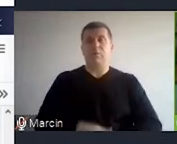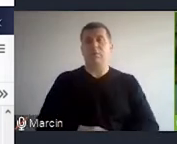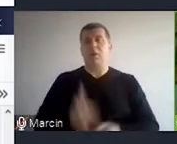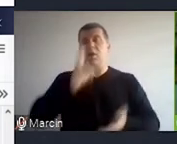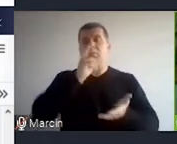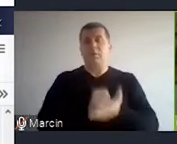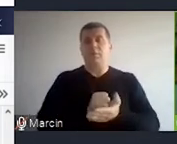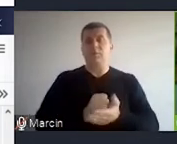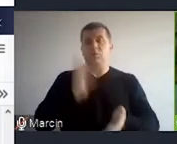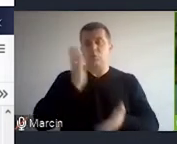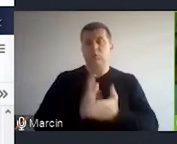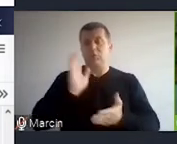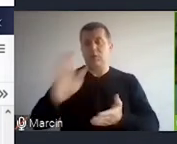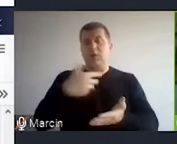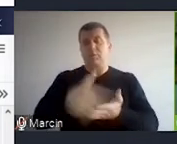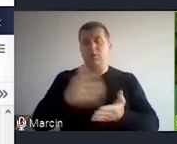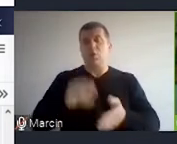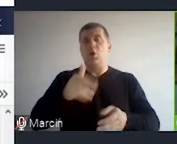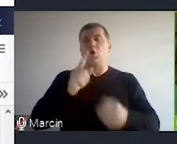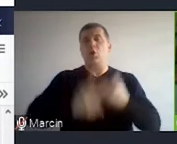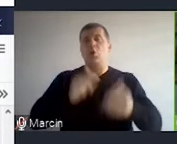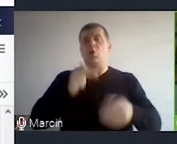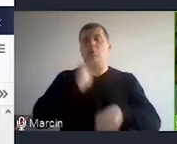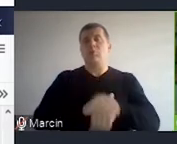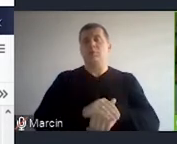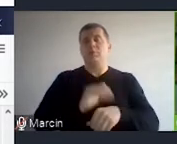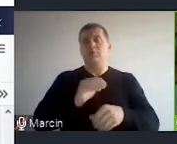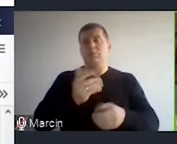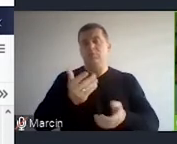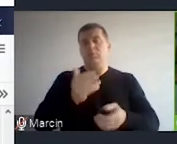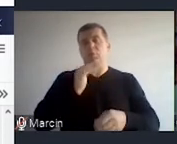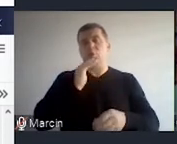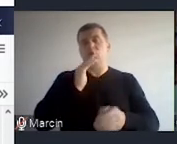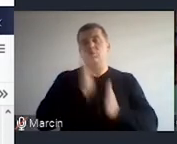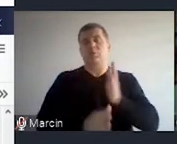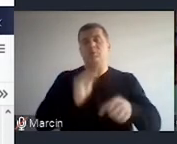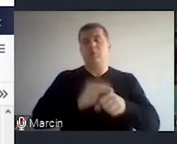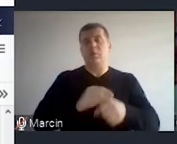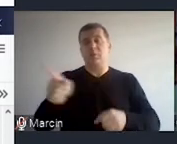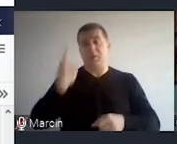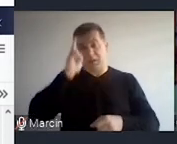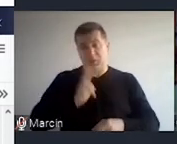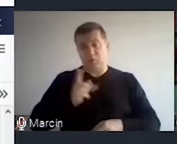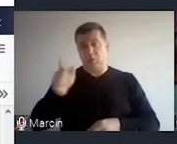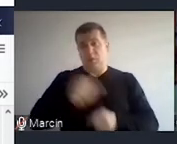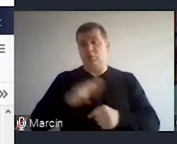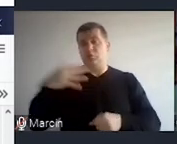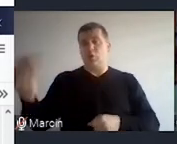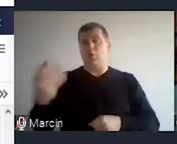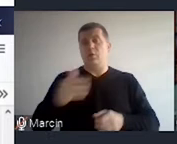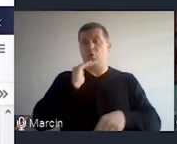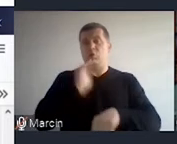na potwierdzenie poniesienia wydatków rozliczanych uproszczoną metodą. Niemniej właściwa instytucja, będąca stroną